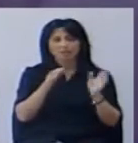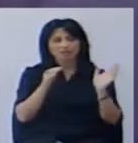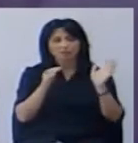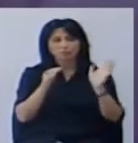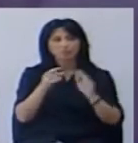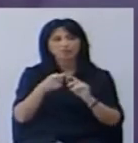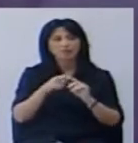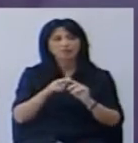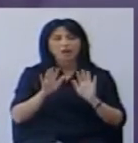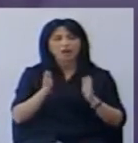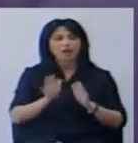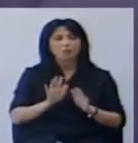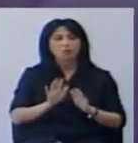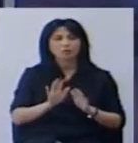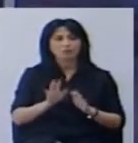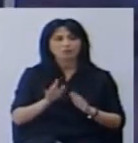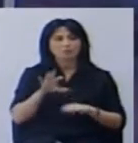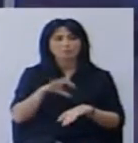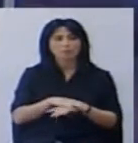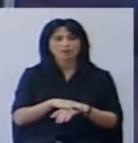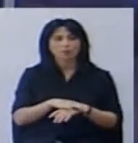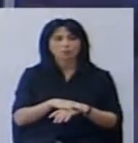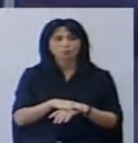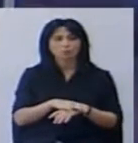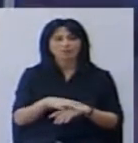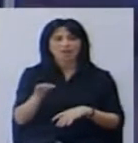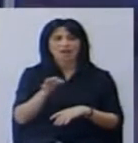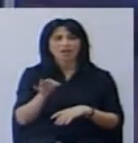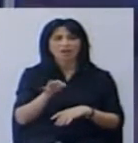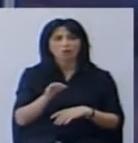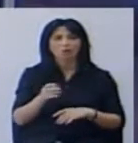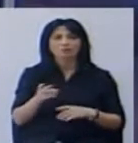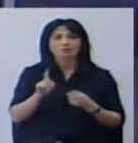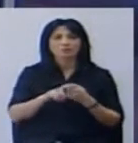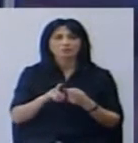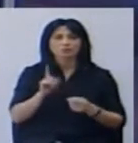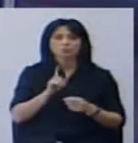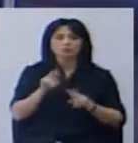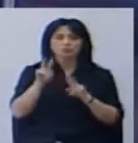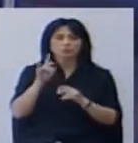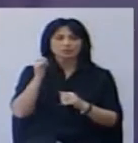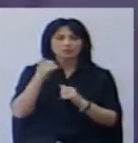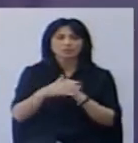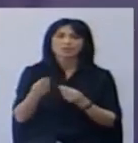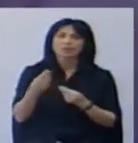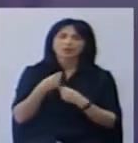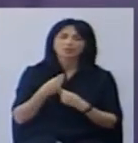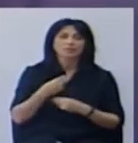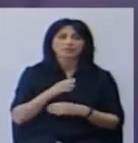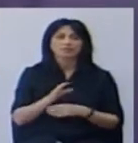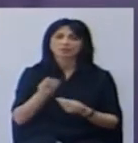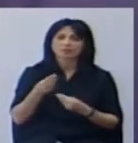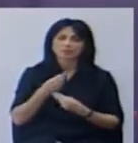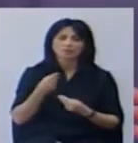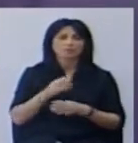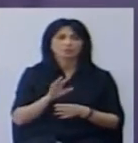გავთავისუფლდეთ და არ მოხდება ისე, რომ ფაქტიურად რაიონი დამოკიდებულია ცენტრზე და დამოკიდებული ვართ